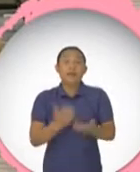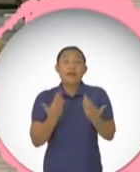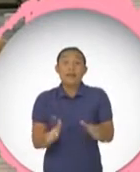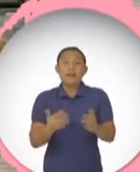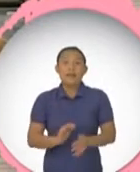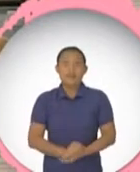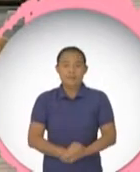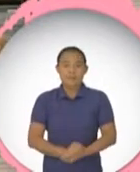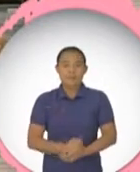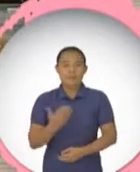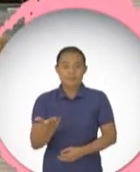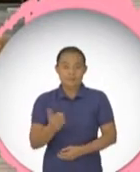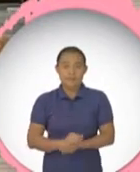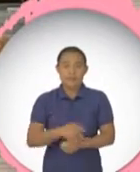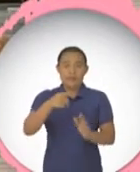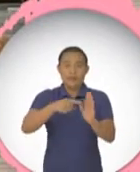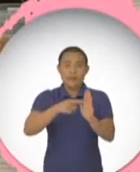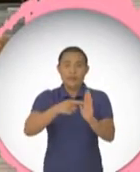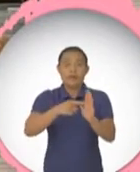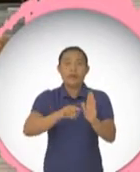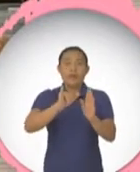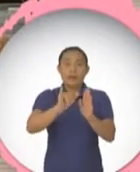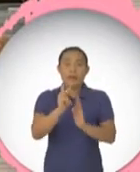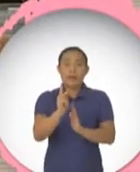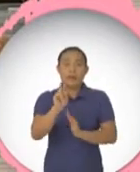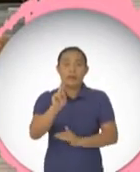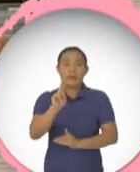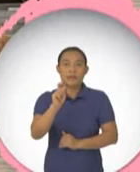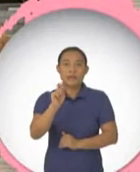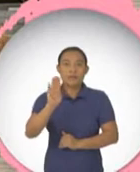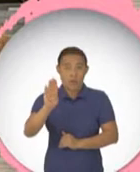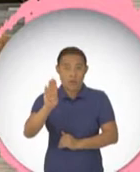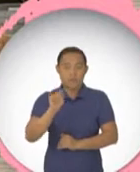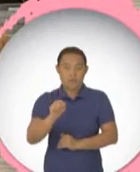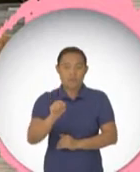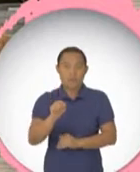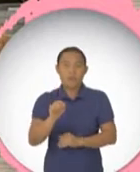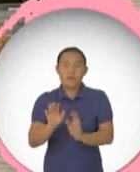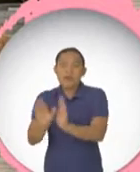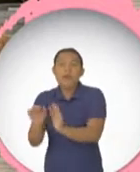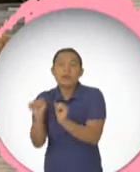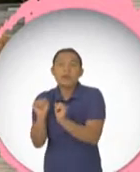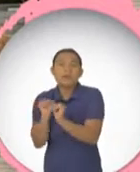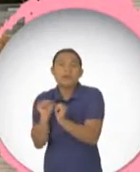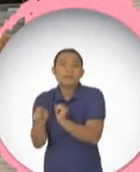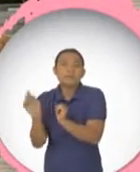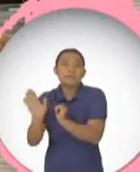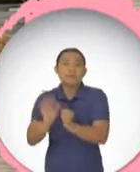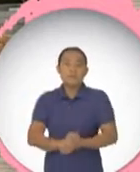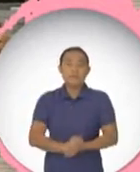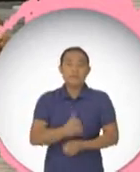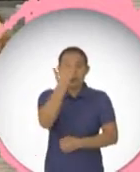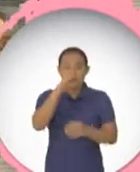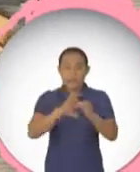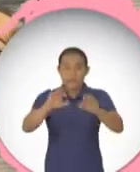รอบแต่พายกรอบเนี่ยเราไม่ต้องแช่ตู้เย็นเพราะฉะนั้นเดี๋ยวเราจะมาวอร์มเตาได้ไว้ก่อน ได้คร ับนะคะเพราะว่าเดี๋ยวเราทำเสร็จเราจะรีบเอาเข้าอบเล